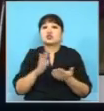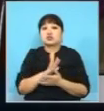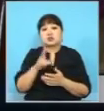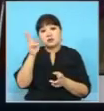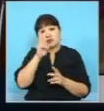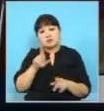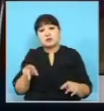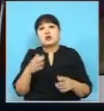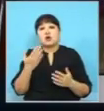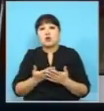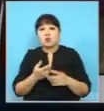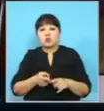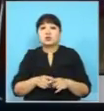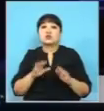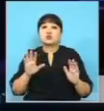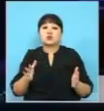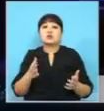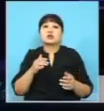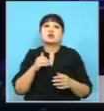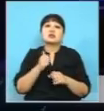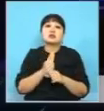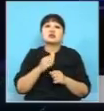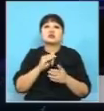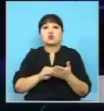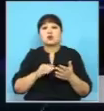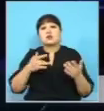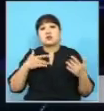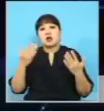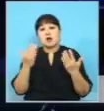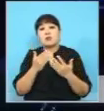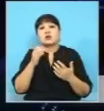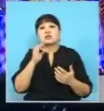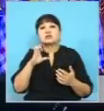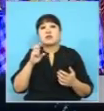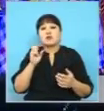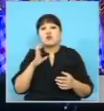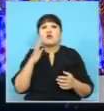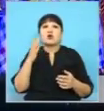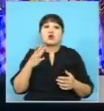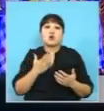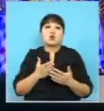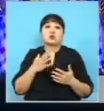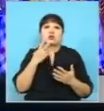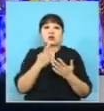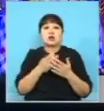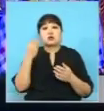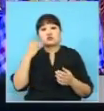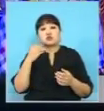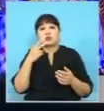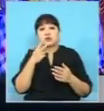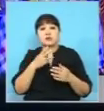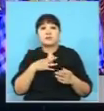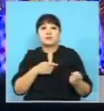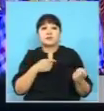біле алмайсың. Міне осындай оқиғалар негіз болған жазушы, драматург Дулат Исабековтің «Өкпек жылаушы» атты туындысы Ақтөбе төрінде